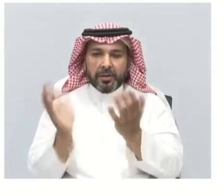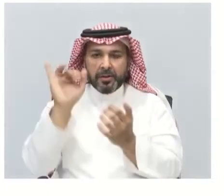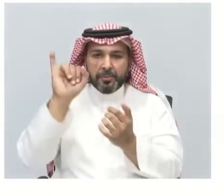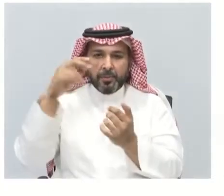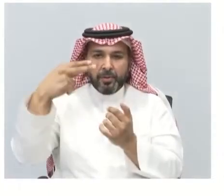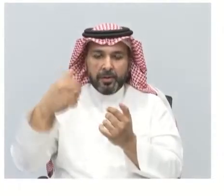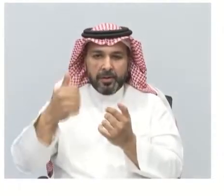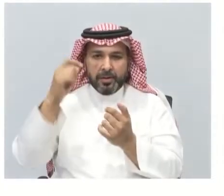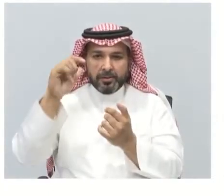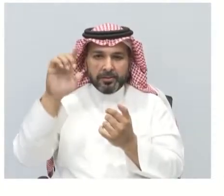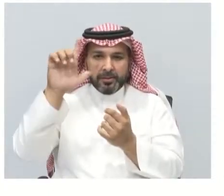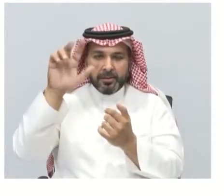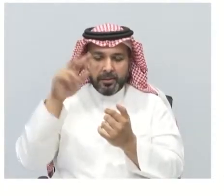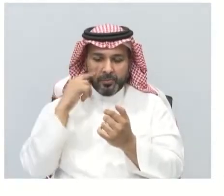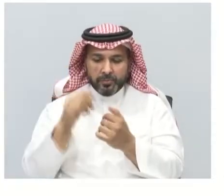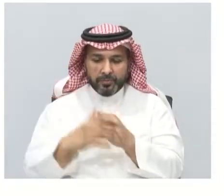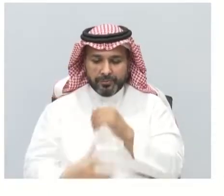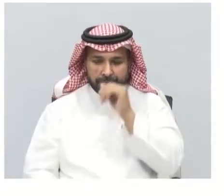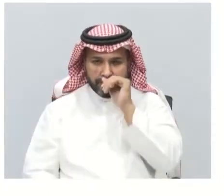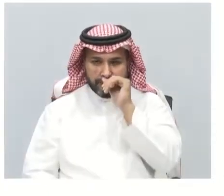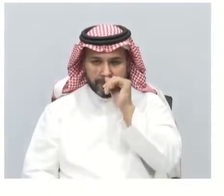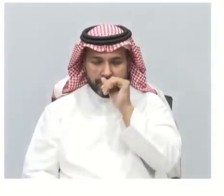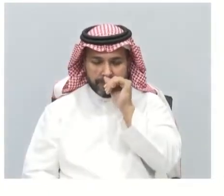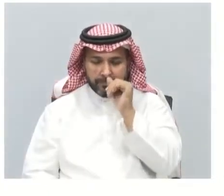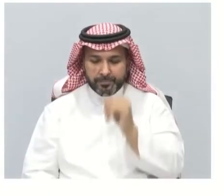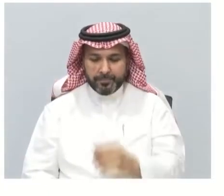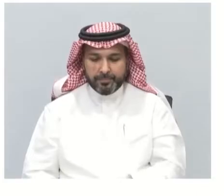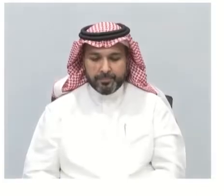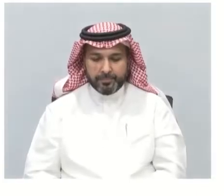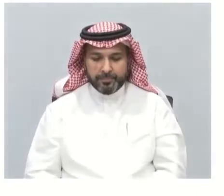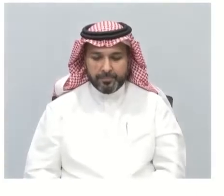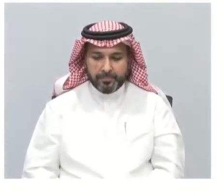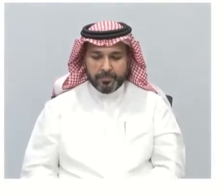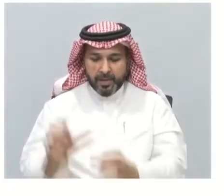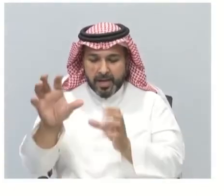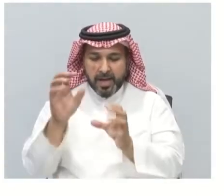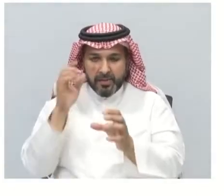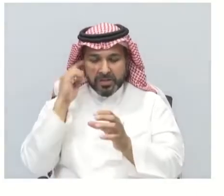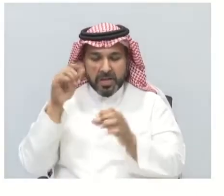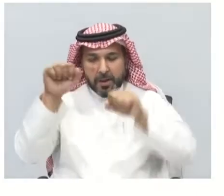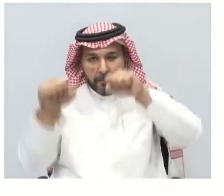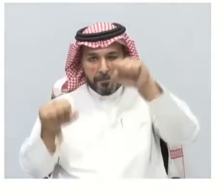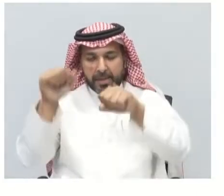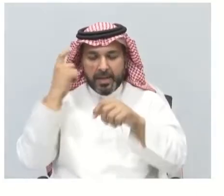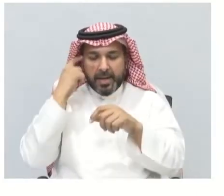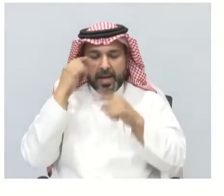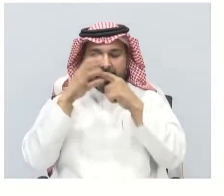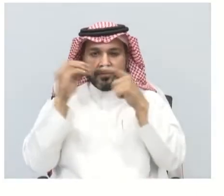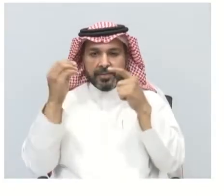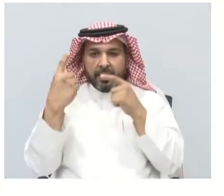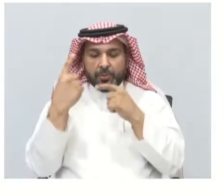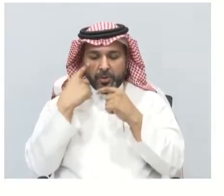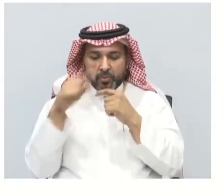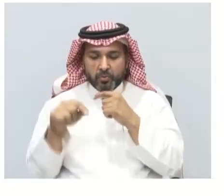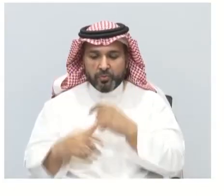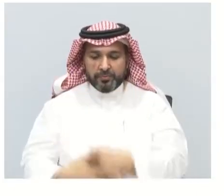يساوي عندك مقطع المقطع وعندك الميل سالب واحد وبالتالي اعوض بمعادله المستقيم باستخدام